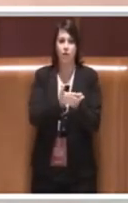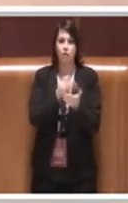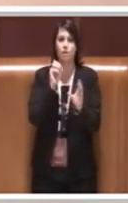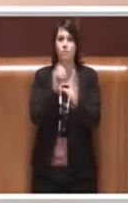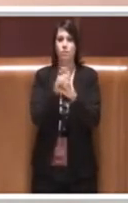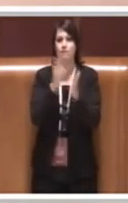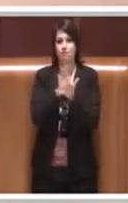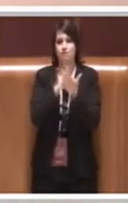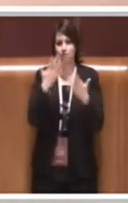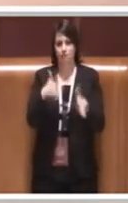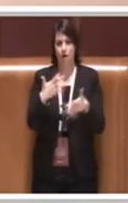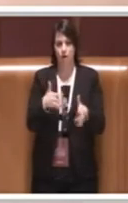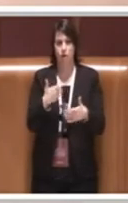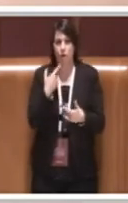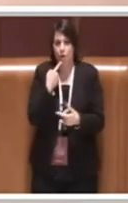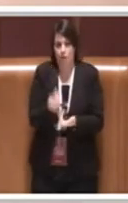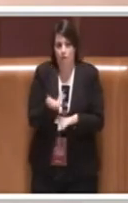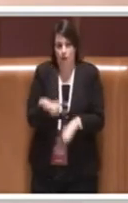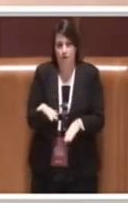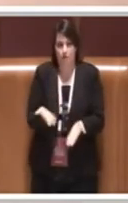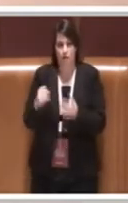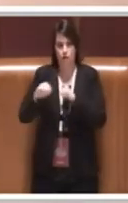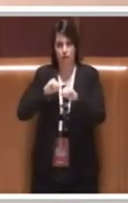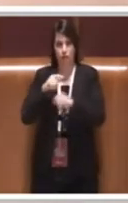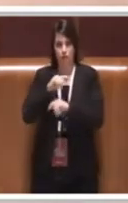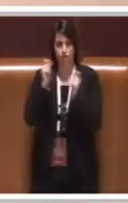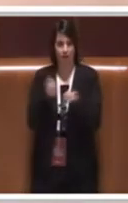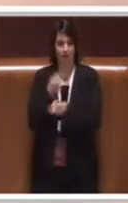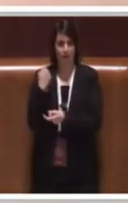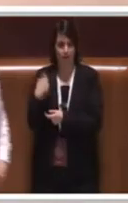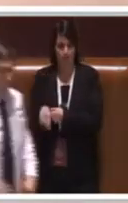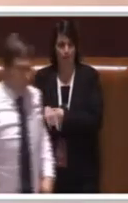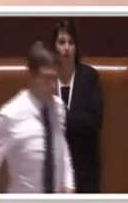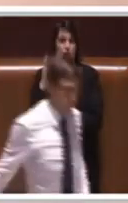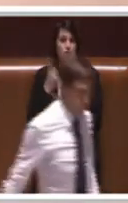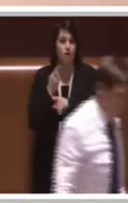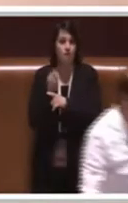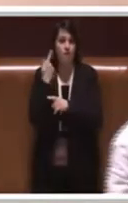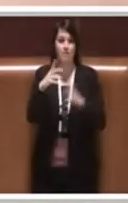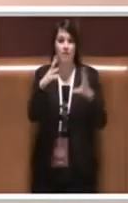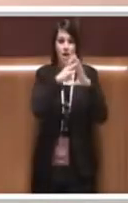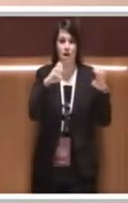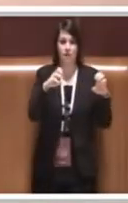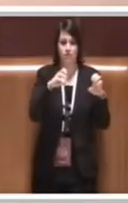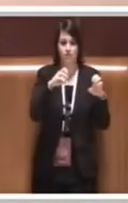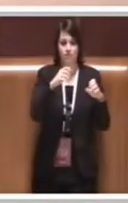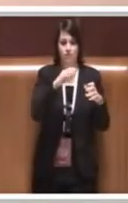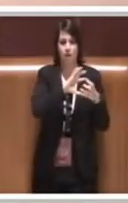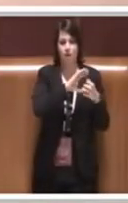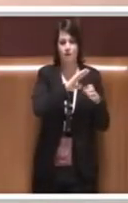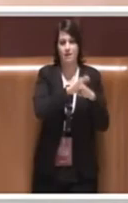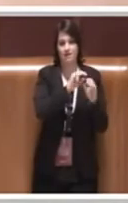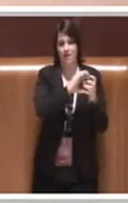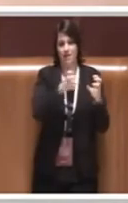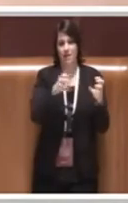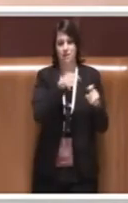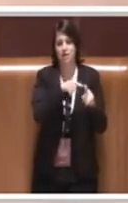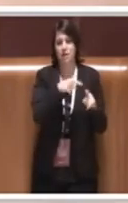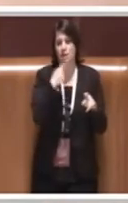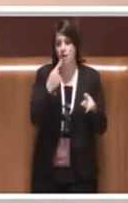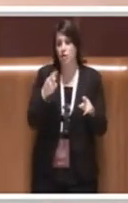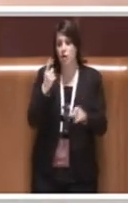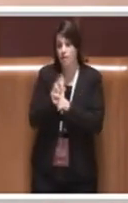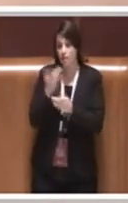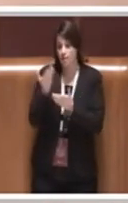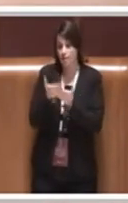direttore generale, che era una delle condizioni che metteva Multiservizi per il pagamento degli stipendi.